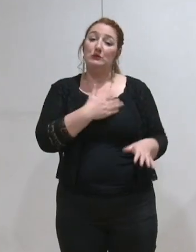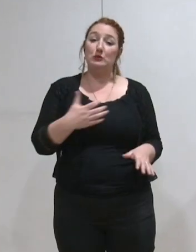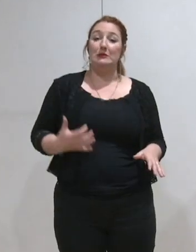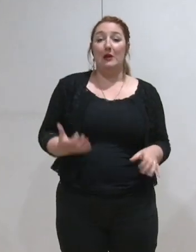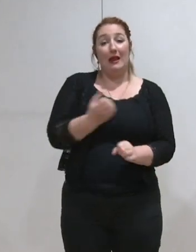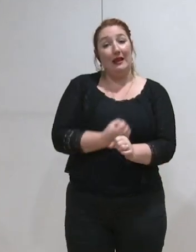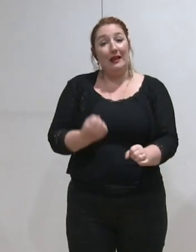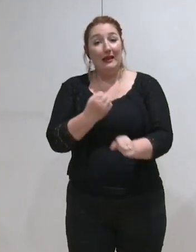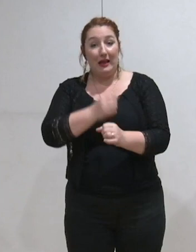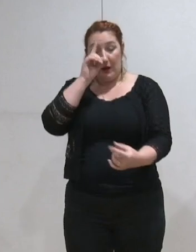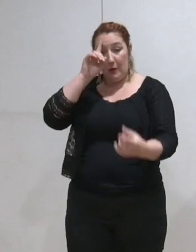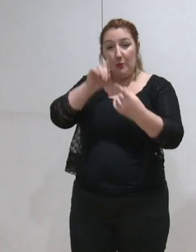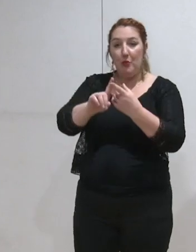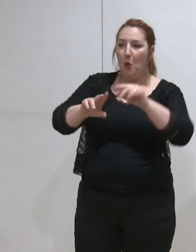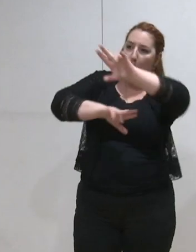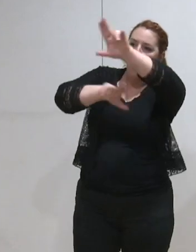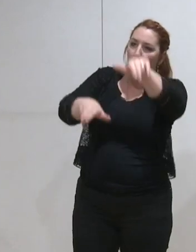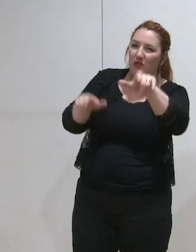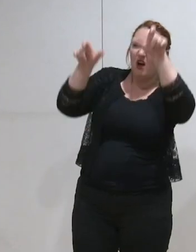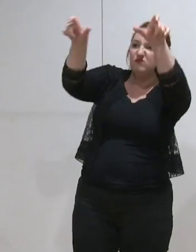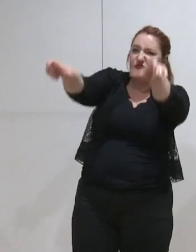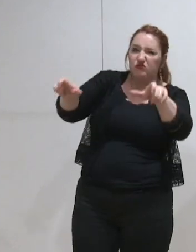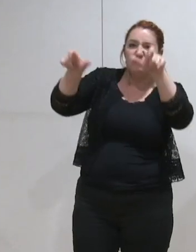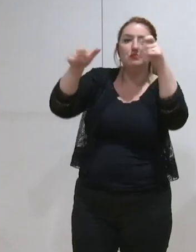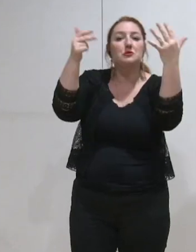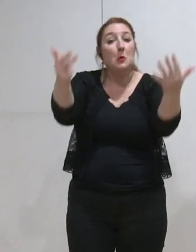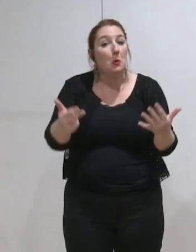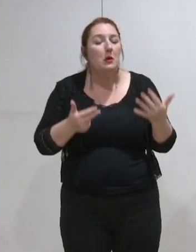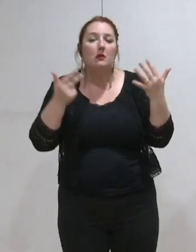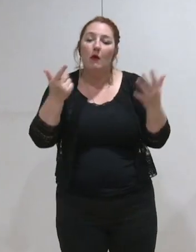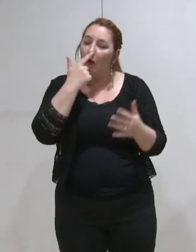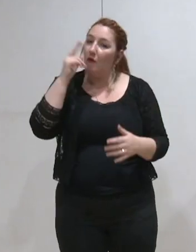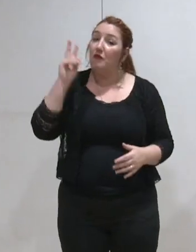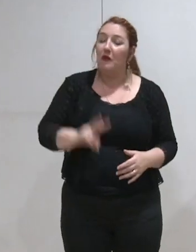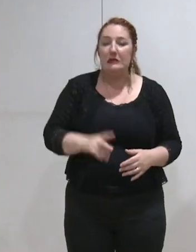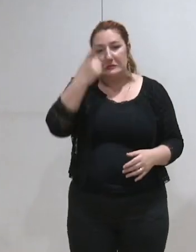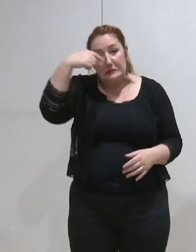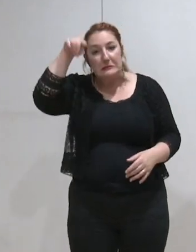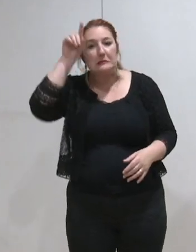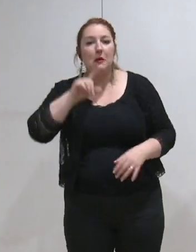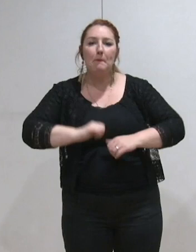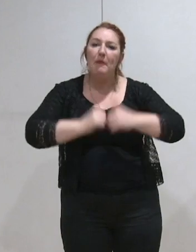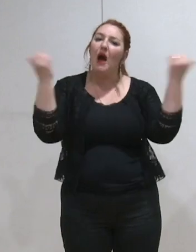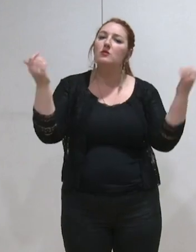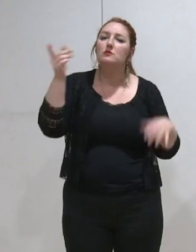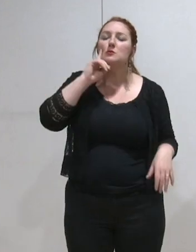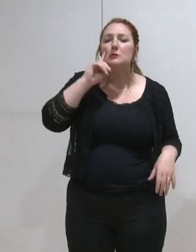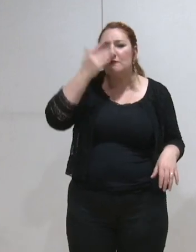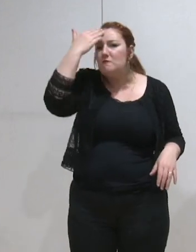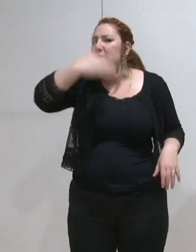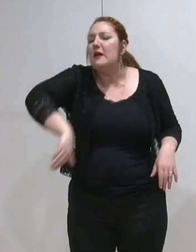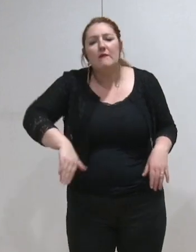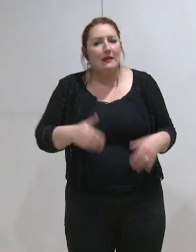passé avec citos pendant ces 8 années quel paradoxe car vous savez très bien que ce service